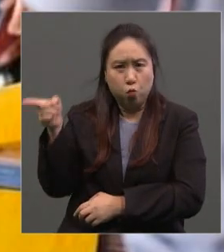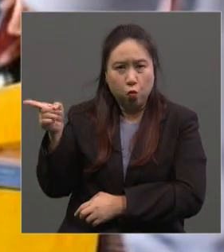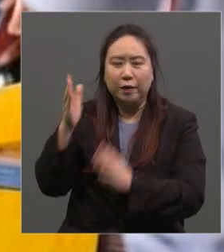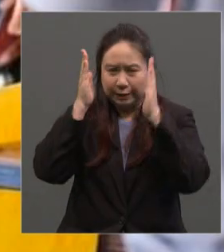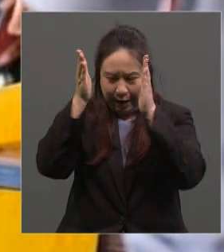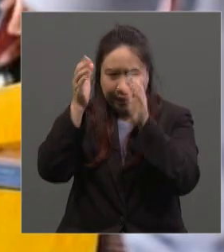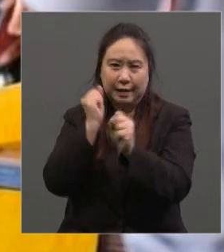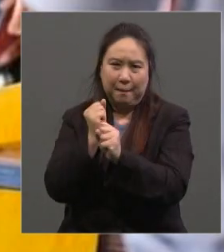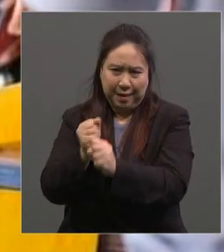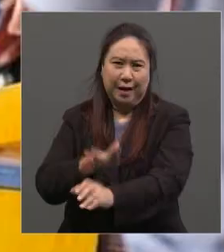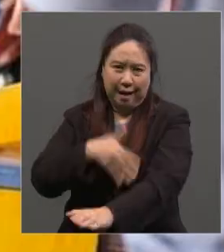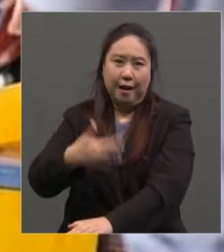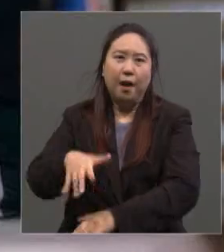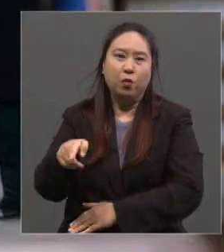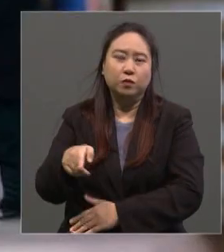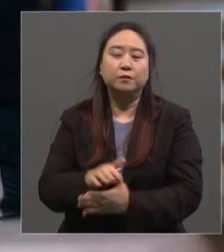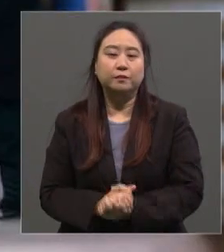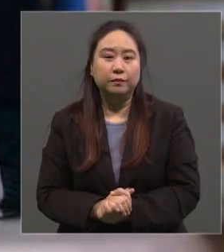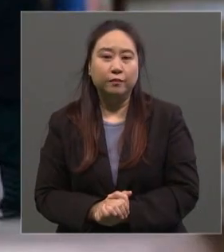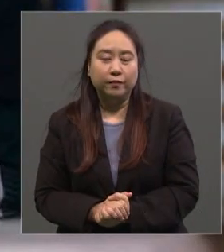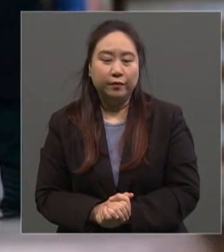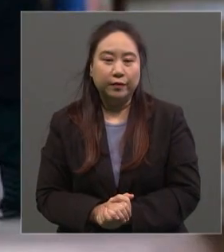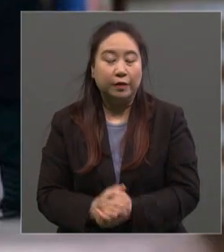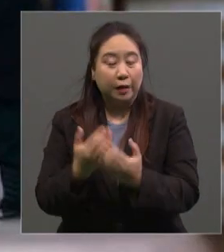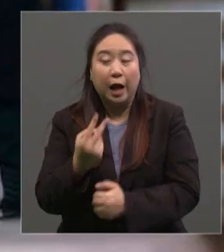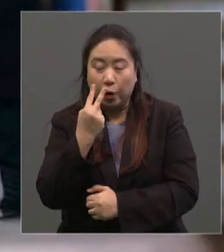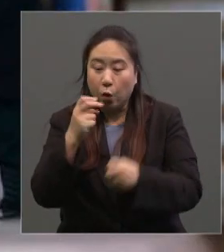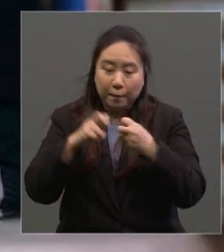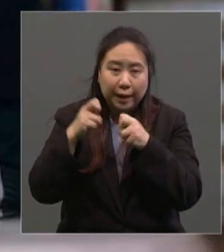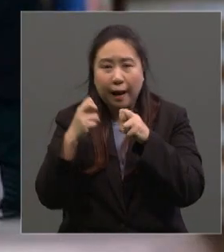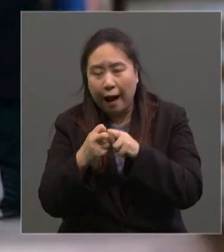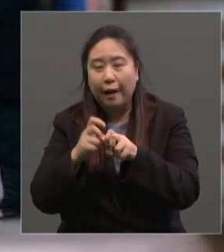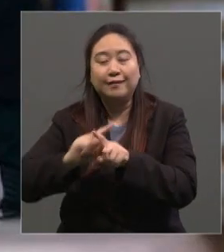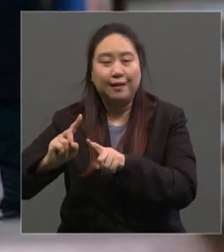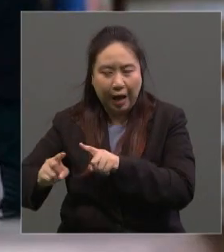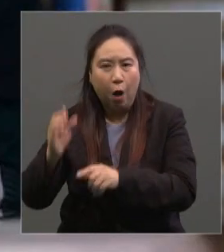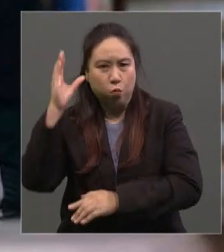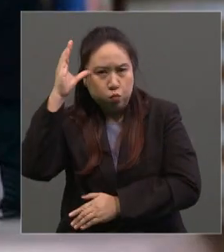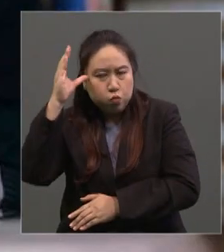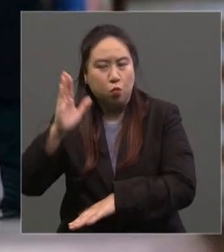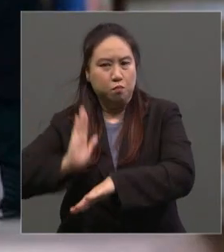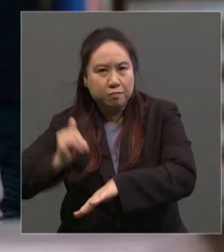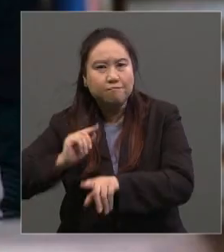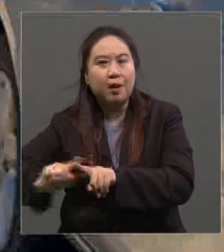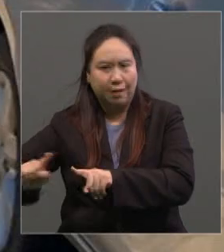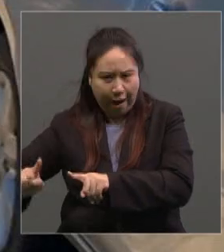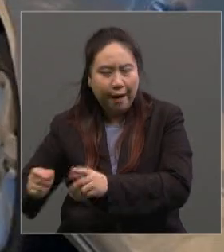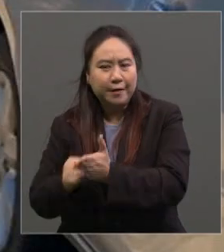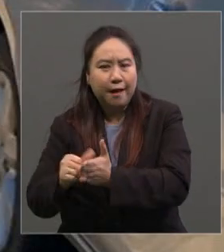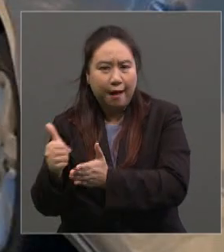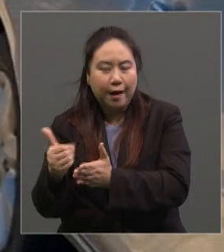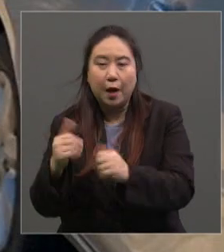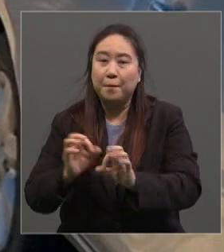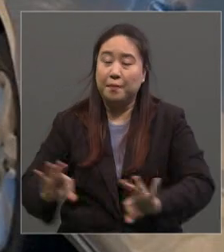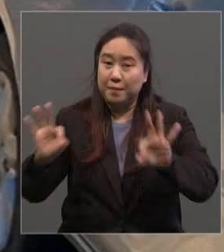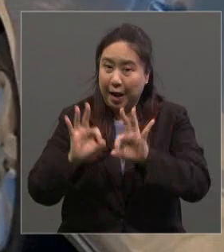ตั้งใจเรียกว่าทำพื้นที่มายาวนานนะฮะก็สะท้อนเห็นความตั้งใจในการแก้ปัญหาแล้วก็มีความรู้ความสามารถหลากหลายด้านและที่สำคัญก็พยายาม